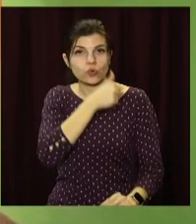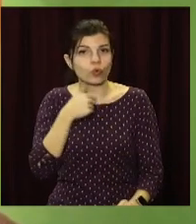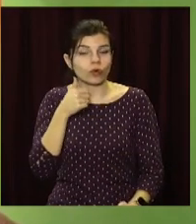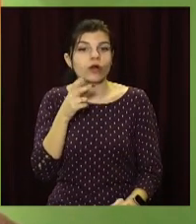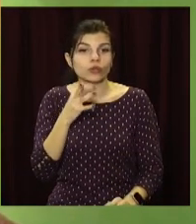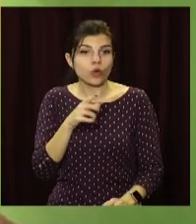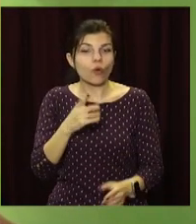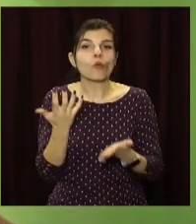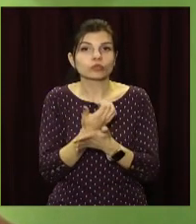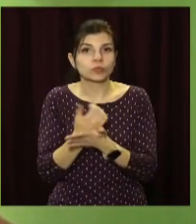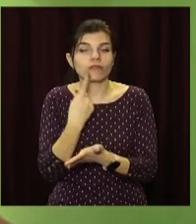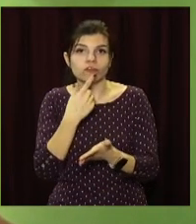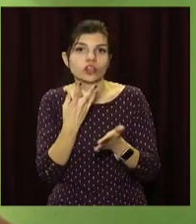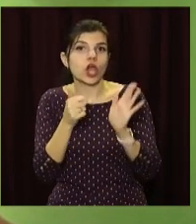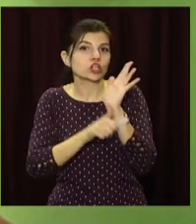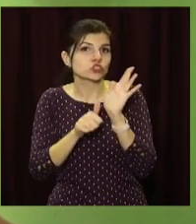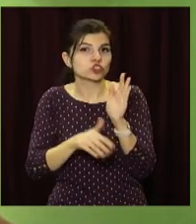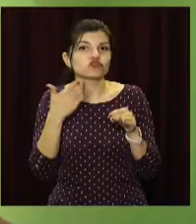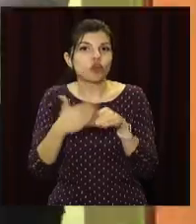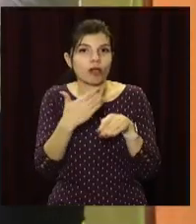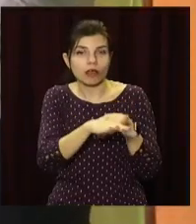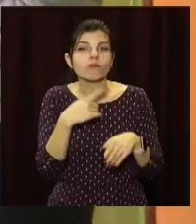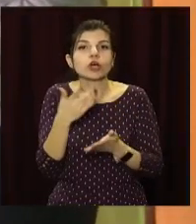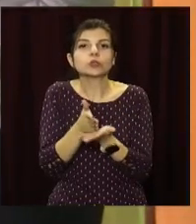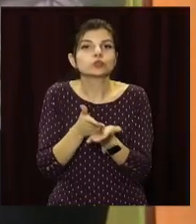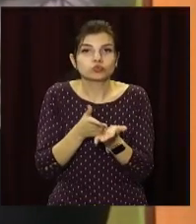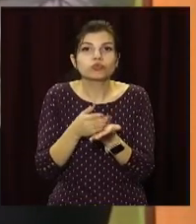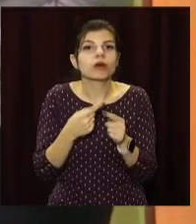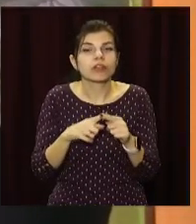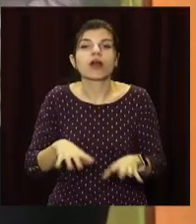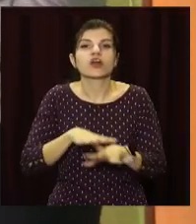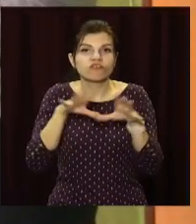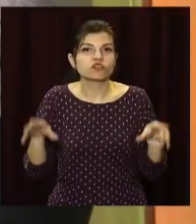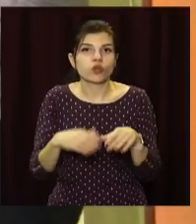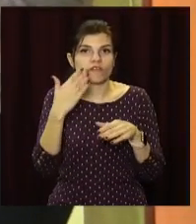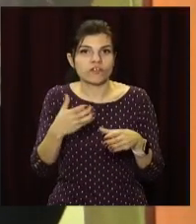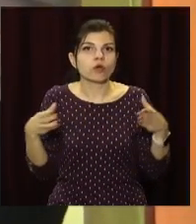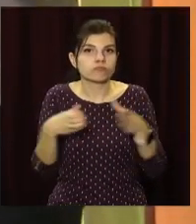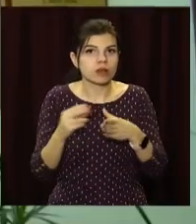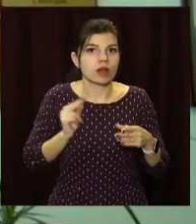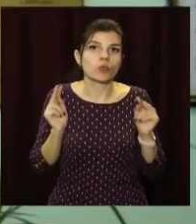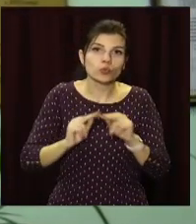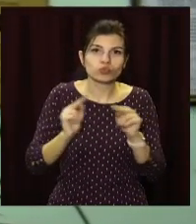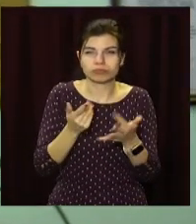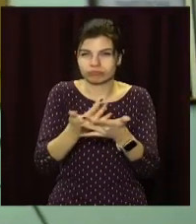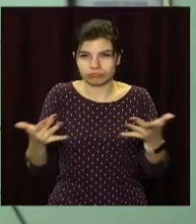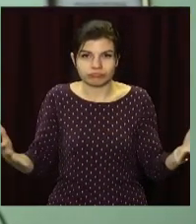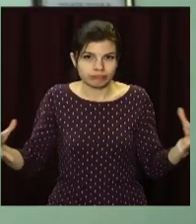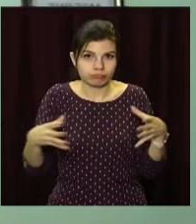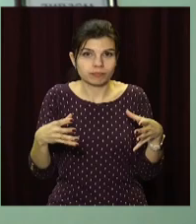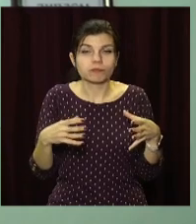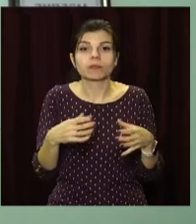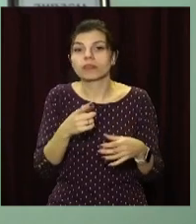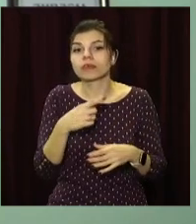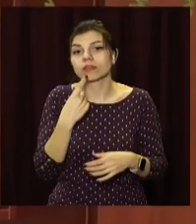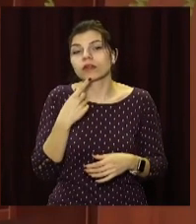успіх ділить майже на 60 частин. Каже, заслуга в цьому – всього її освітянського колективу. Натхнення і